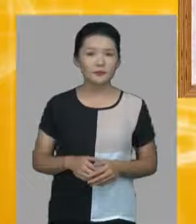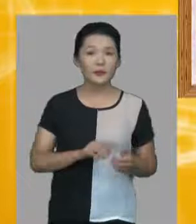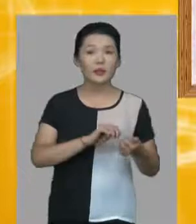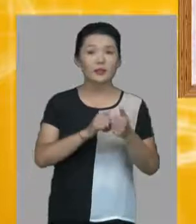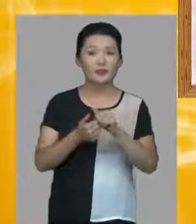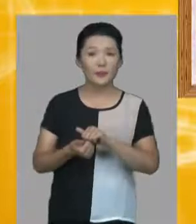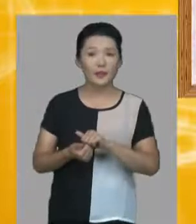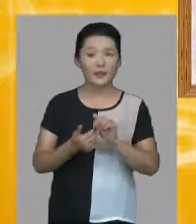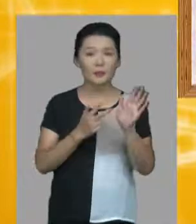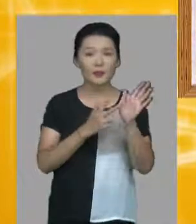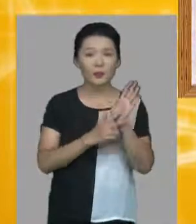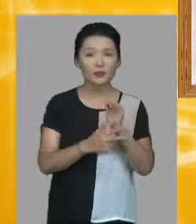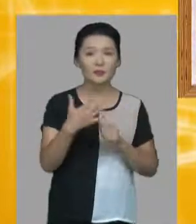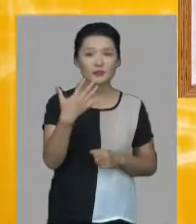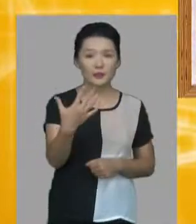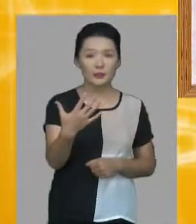Заменим